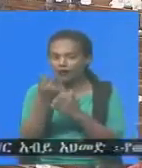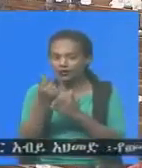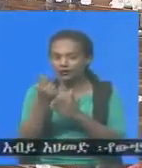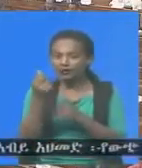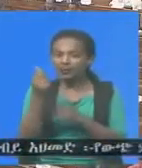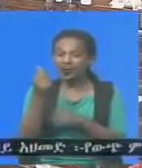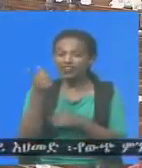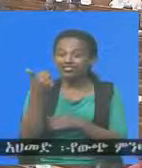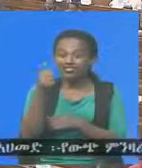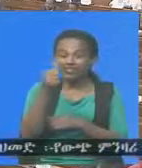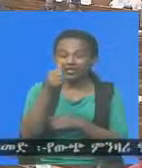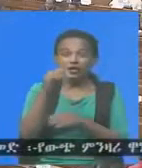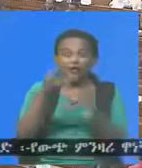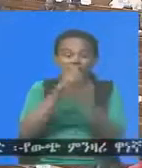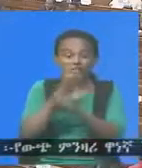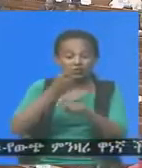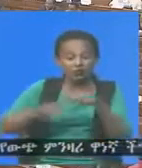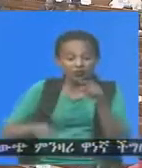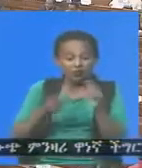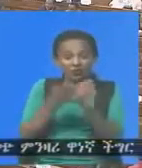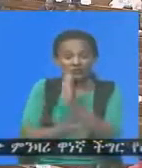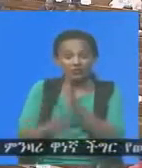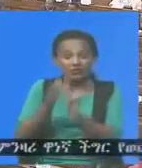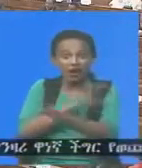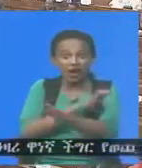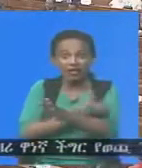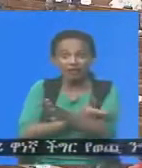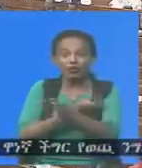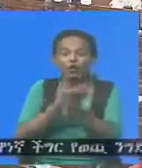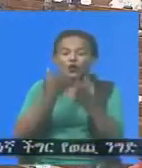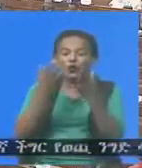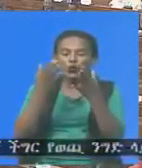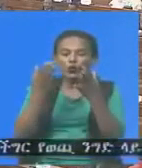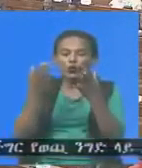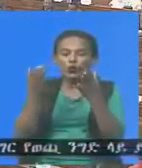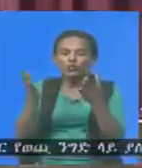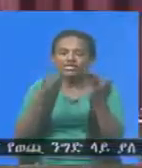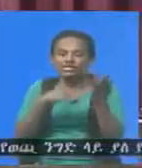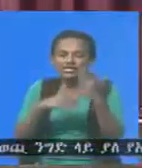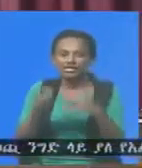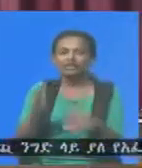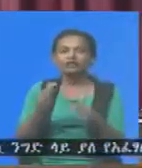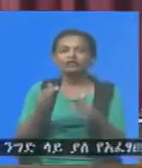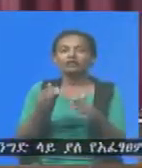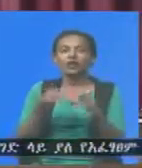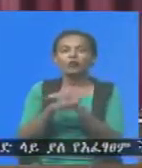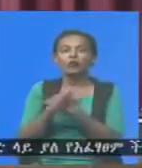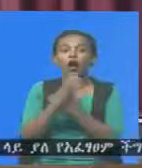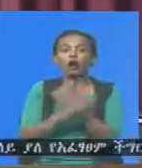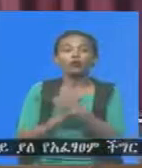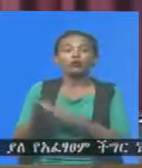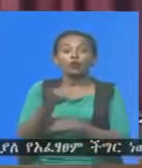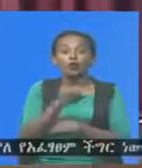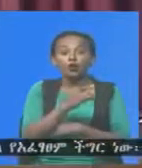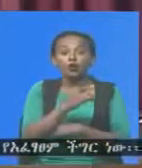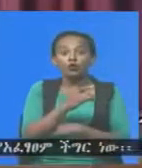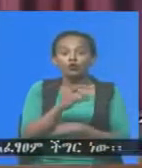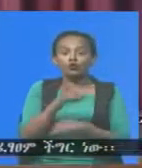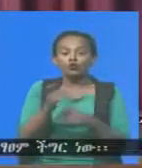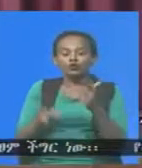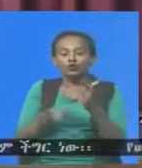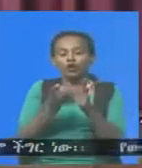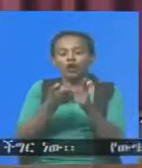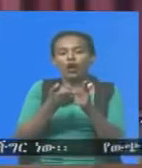መጨረስ ወደማንችልበት የማስፈጸም አቅም ውስንነት የገባ ሀገር መሆኑ፣ ሶስተኛ የኑሮ